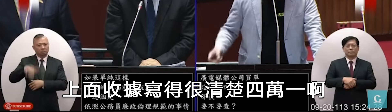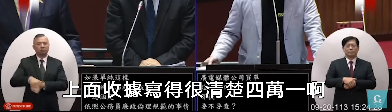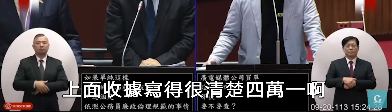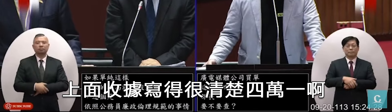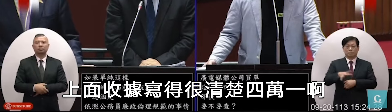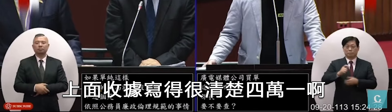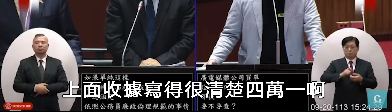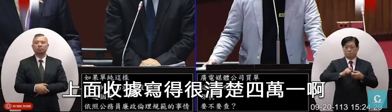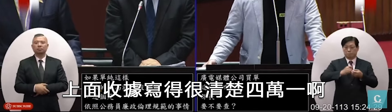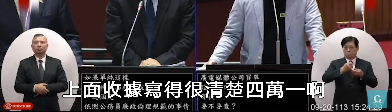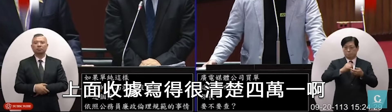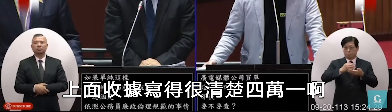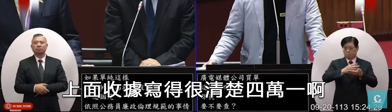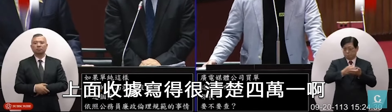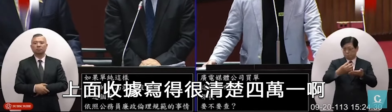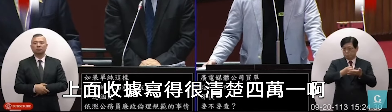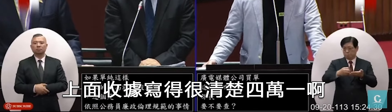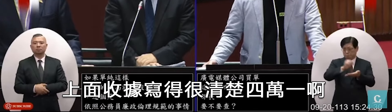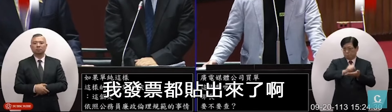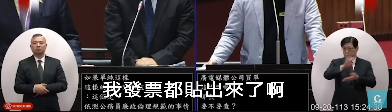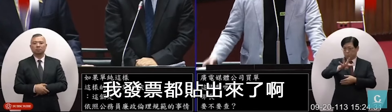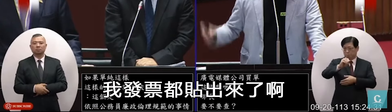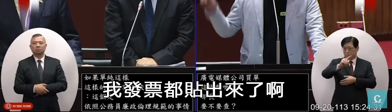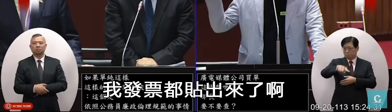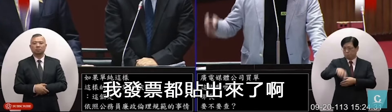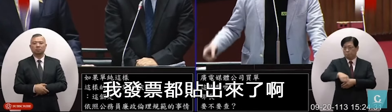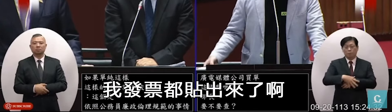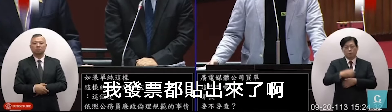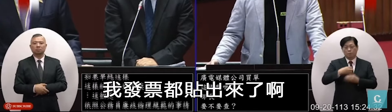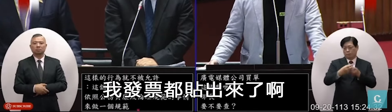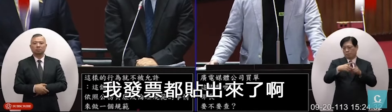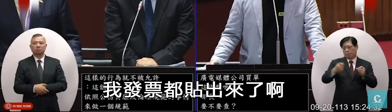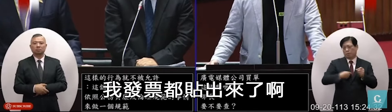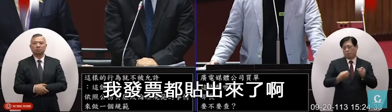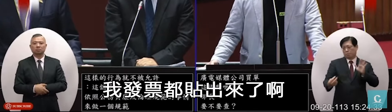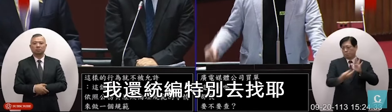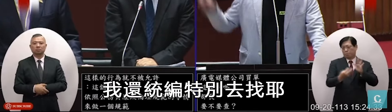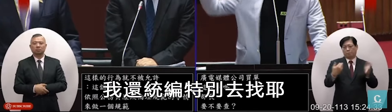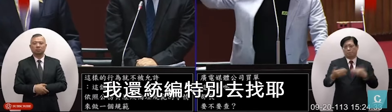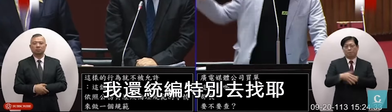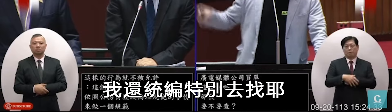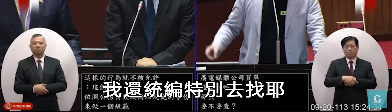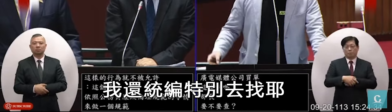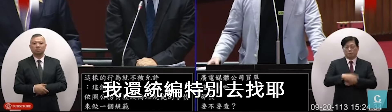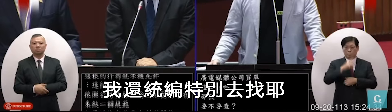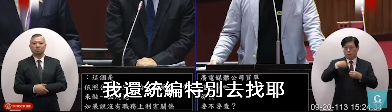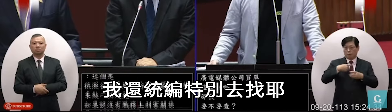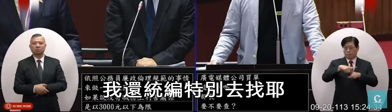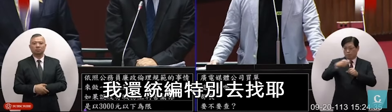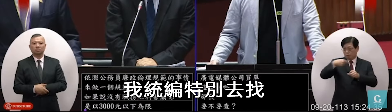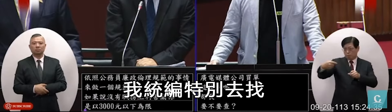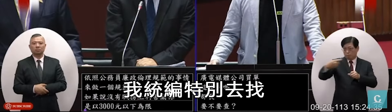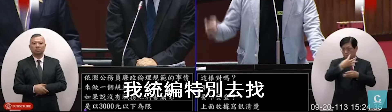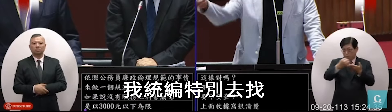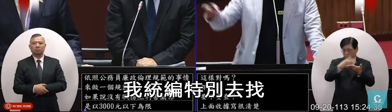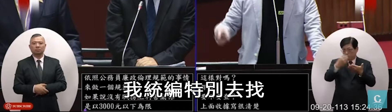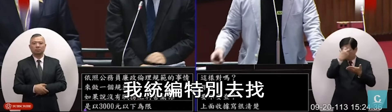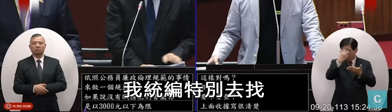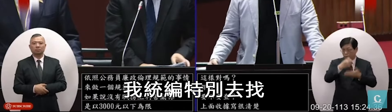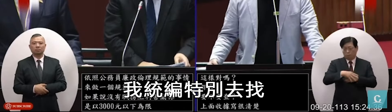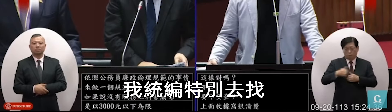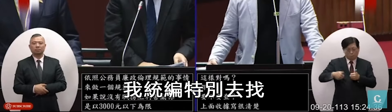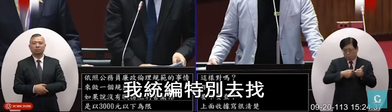上面收据写得很清楚，41000啊，我发票都贴出来了，我还统编特别去找我统